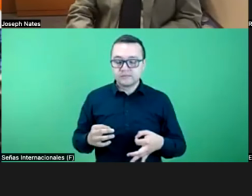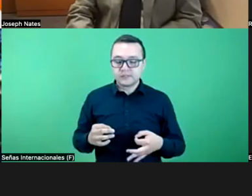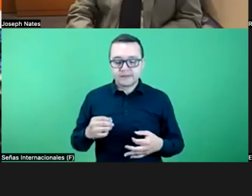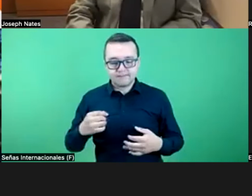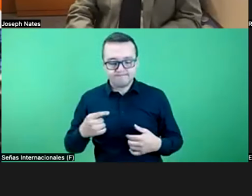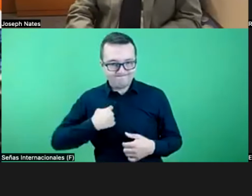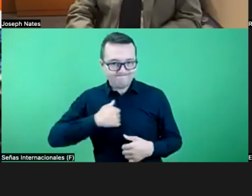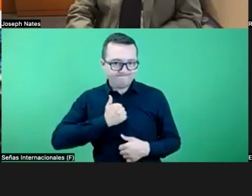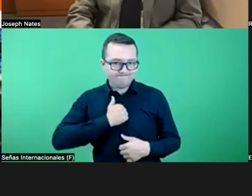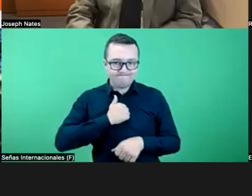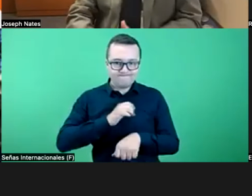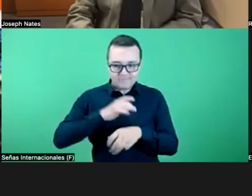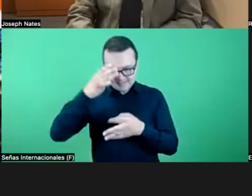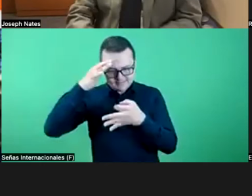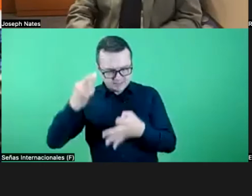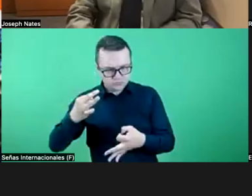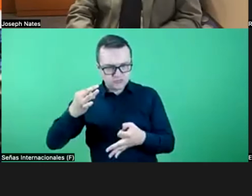respecter les